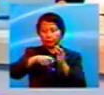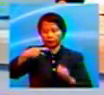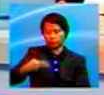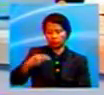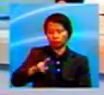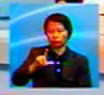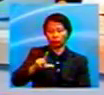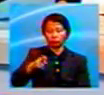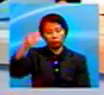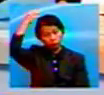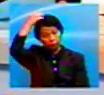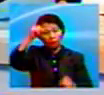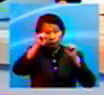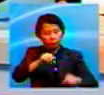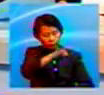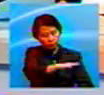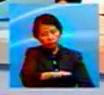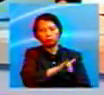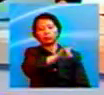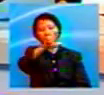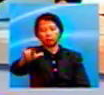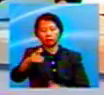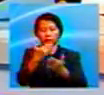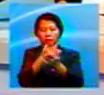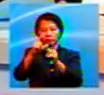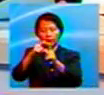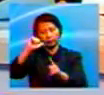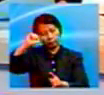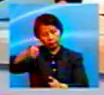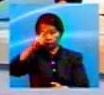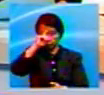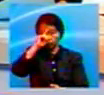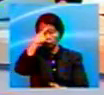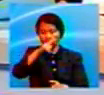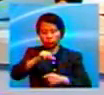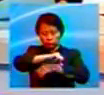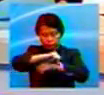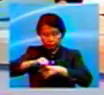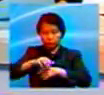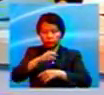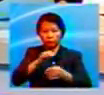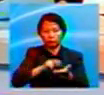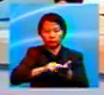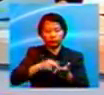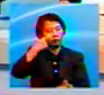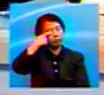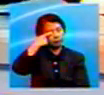P. Kamalan Nathan membolehkan kanak-kanak itu bertolak ke New Delhi, India esok bagi menjalani pembedahan dan rawatan